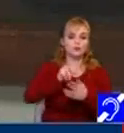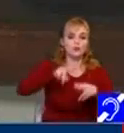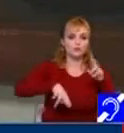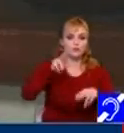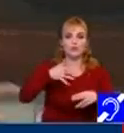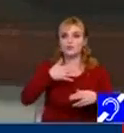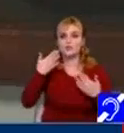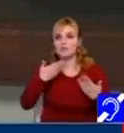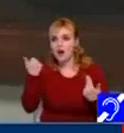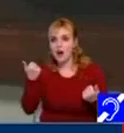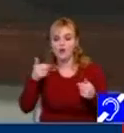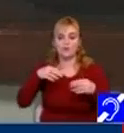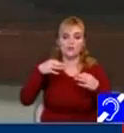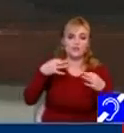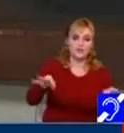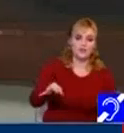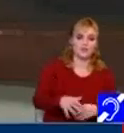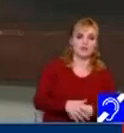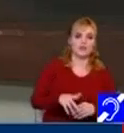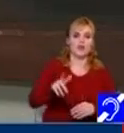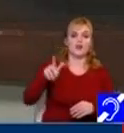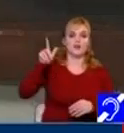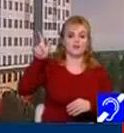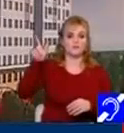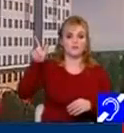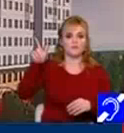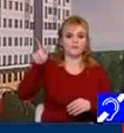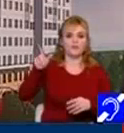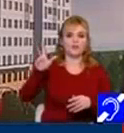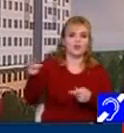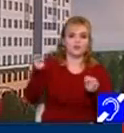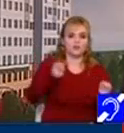indică. Faptul că remitențele din străinătate au crescut, asta tot ar